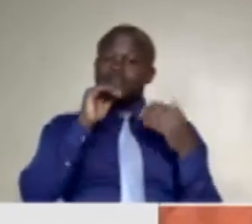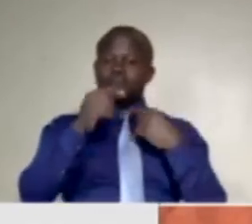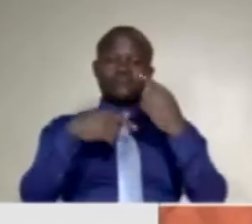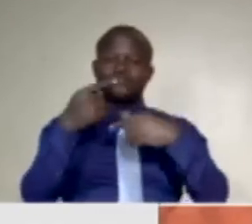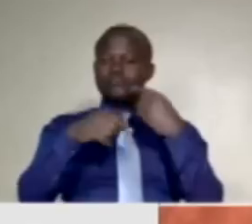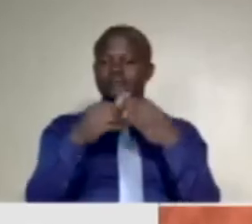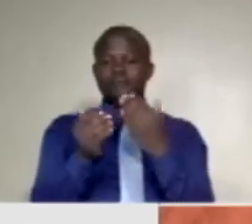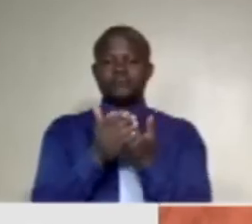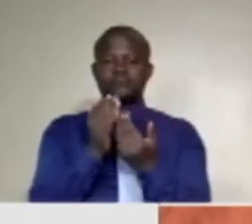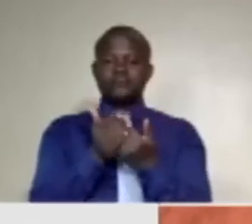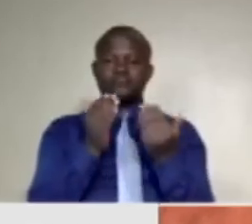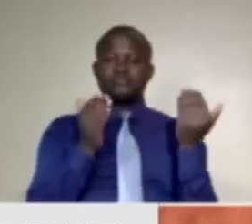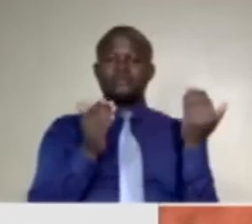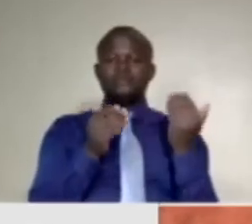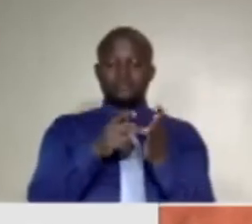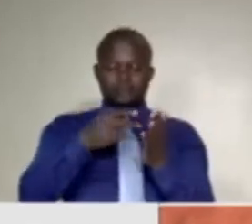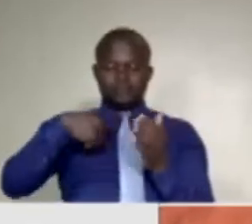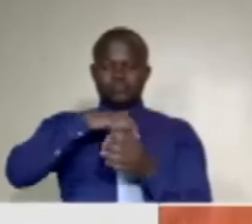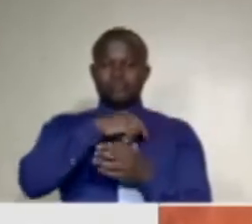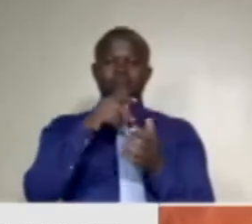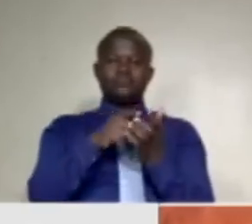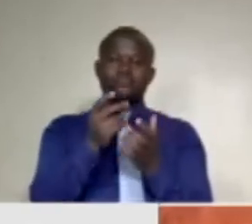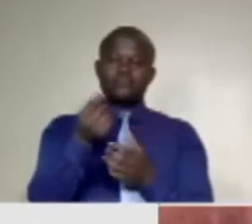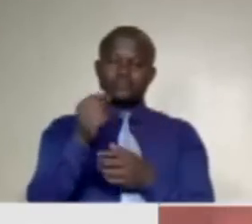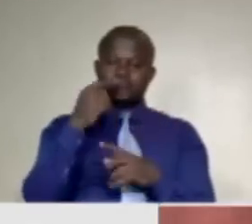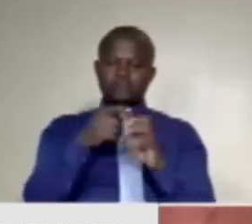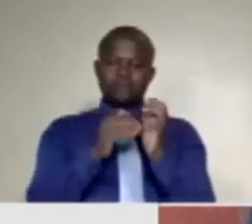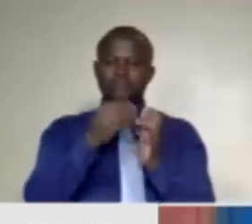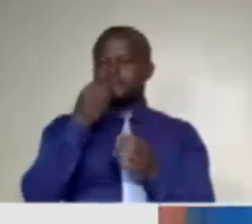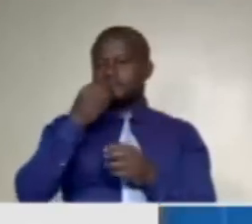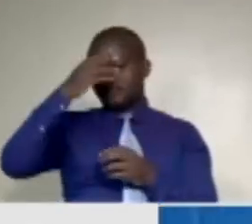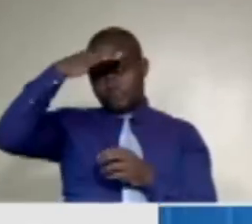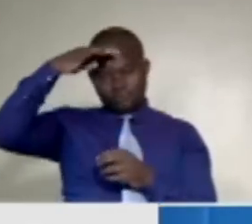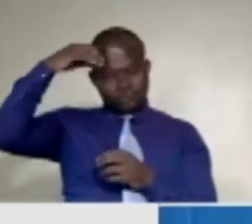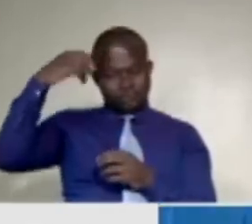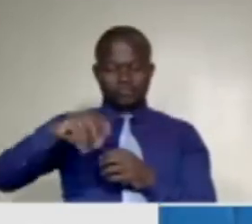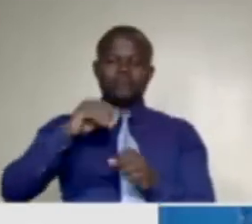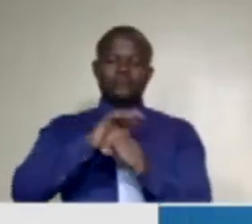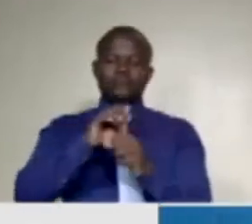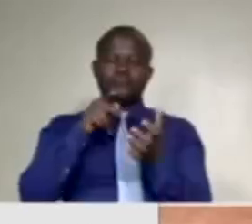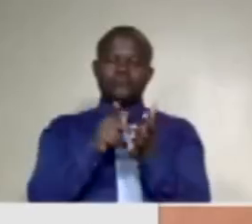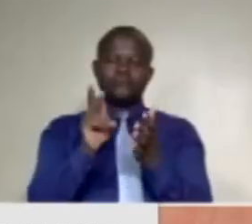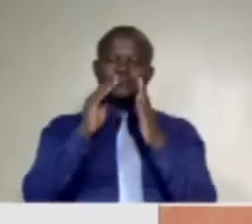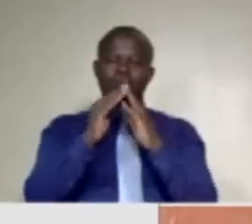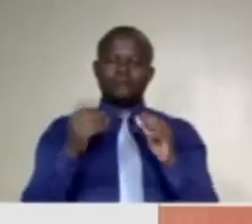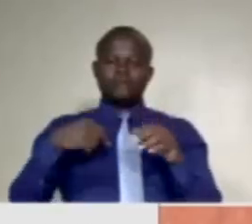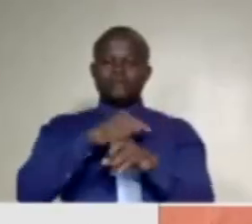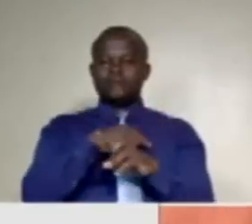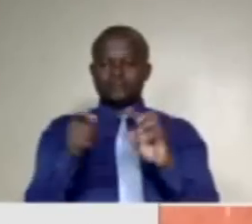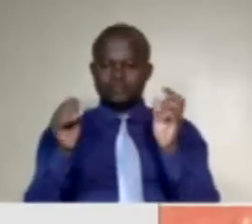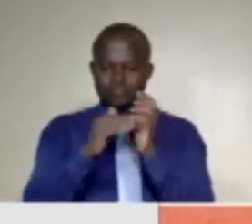wakomeza kundera ndikodeshereza nkabya nanga umubyizi w'inzu ariko kurya bikangura cyane no kwishyura umubyizi w'inzu ariko